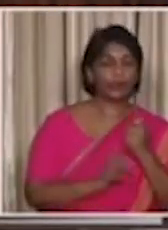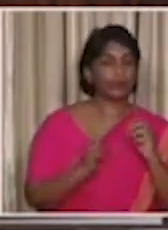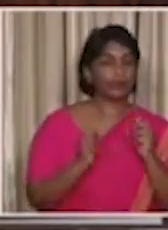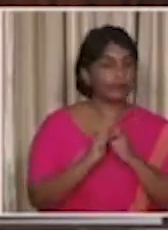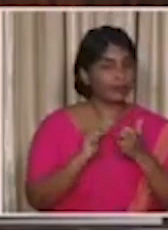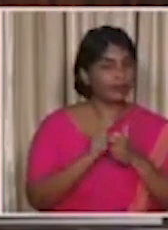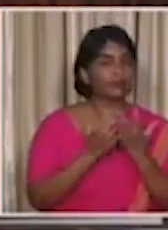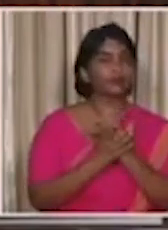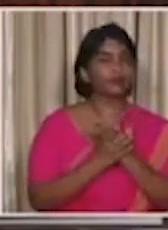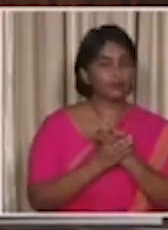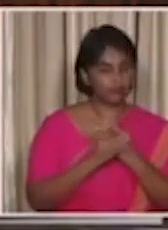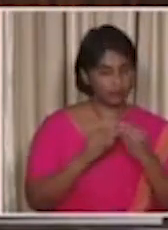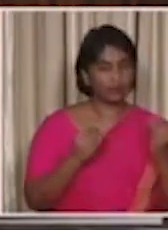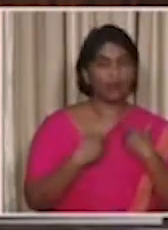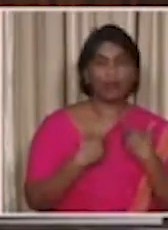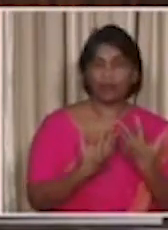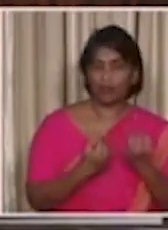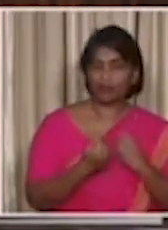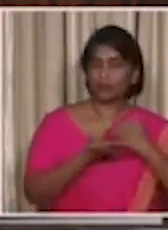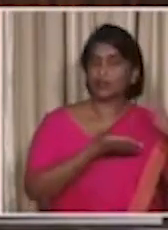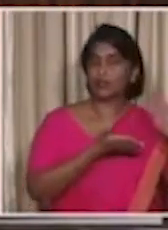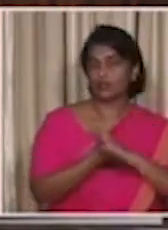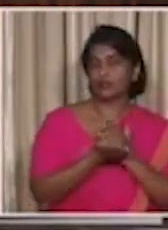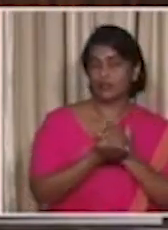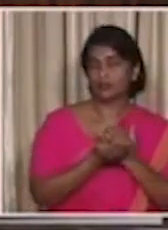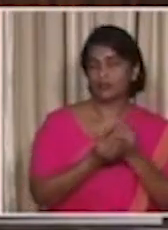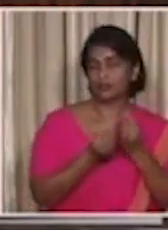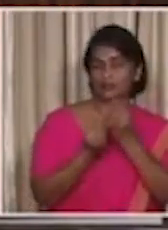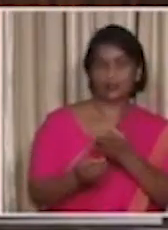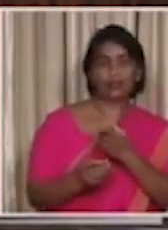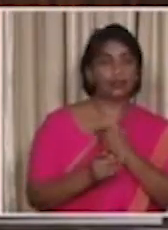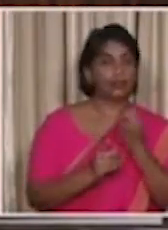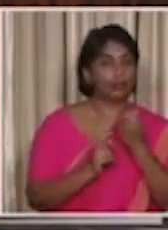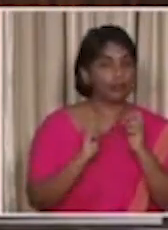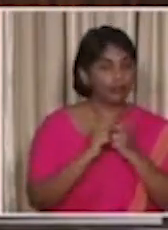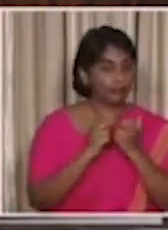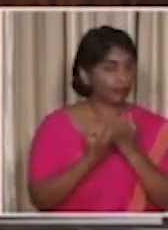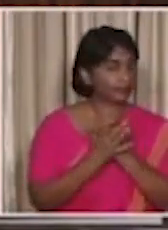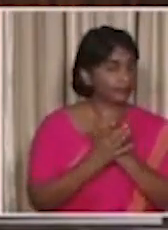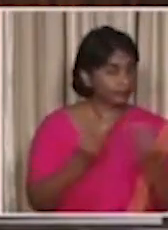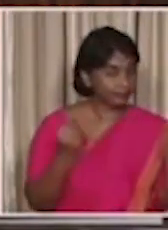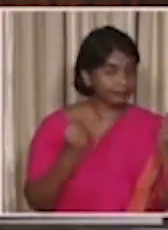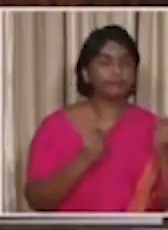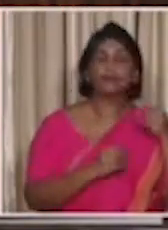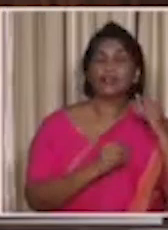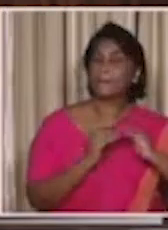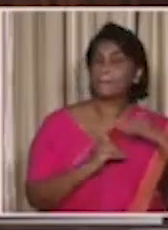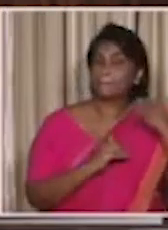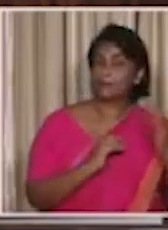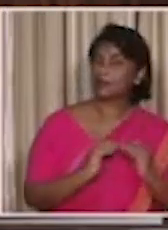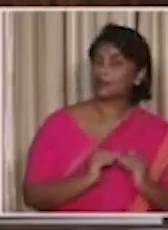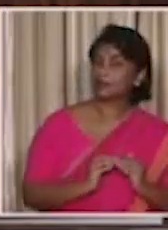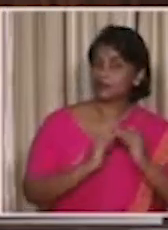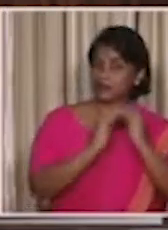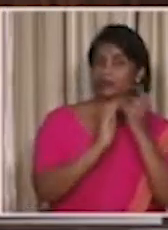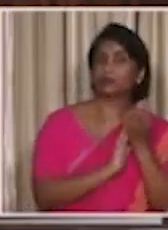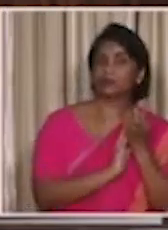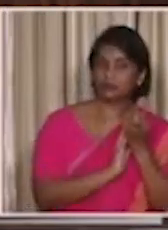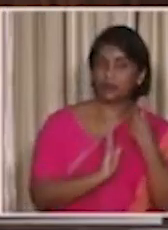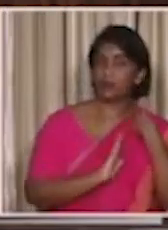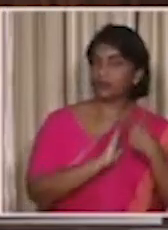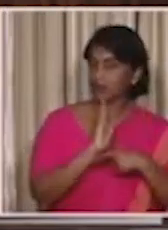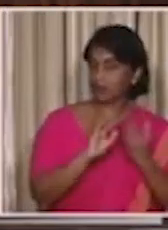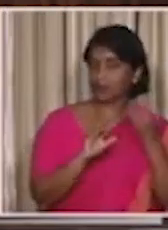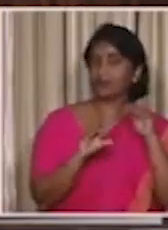ජය ගැනීමට අවශ්‍ය සහාය ලබා දීමයි. ආර්ථික යුද්ධ ජය ගැනීමත් ඉන්පසු සංවර්ධික ආර්ථිකයක් අප රට